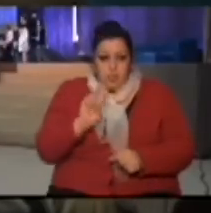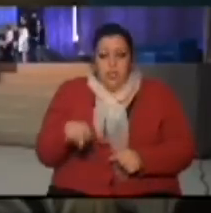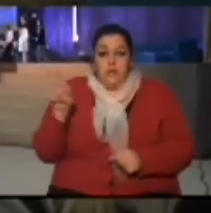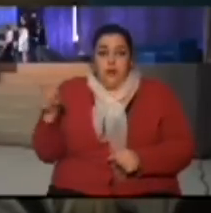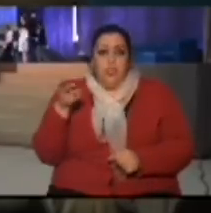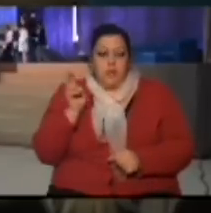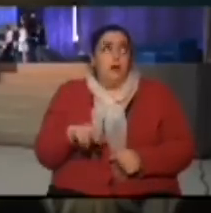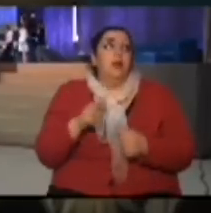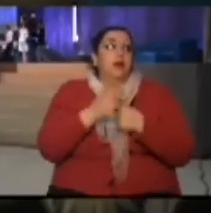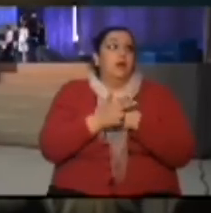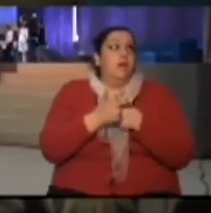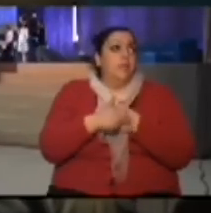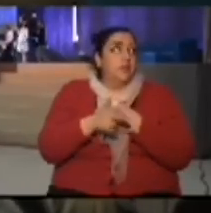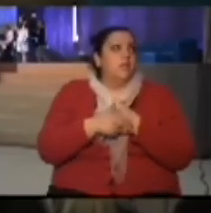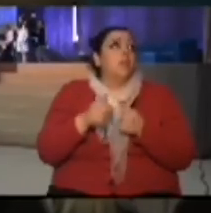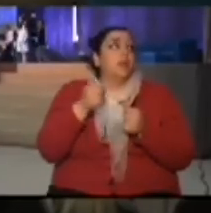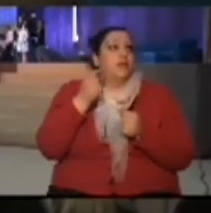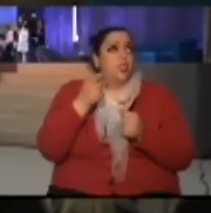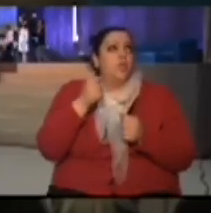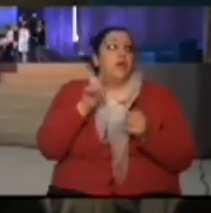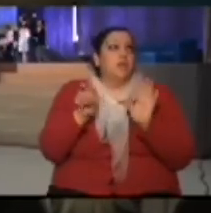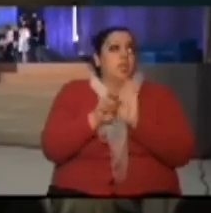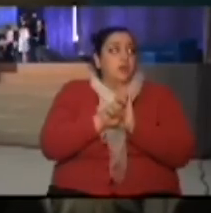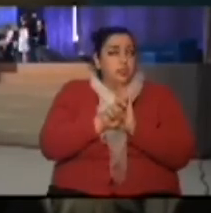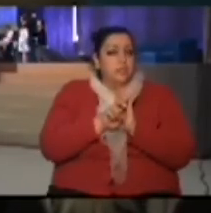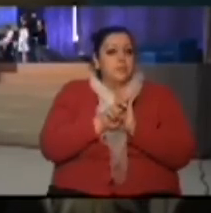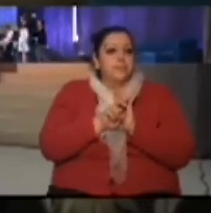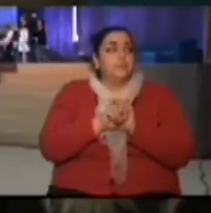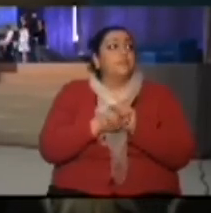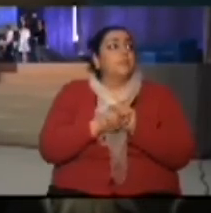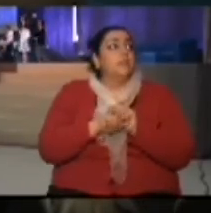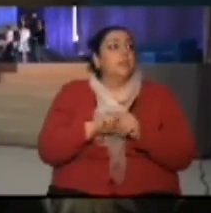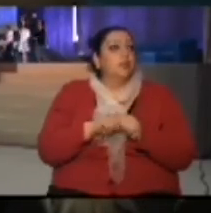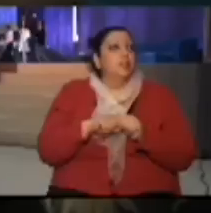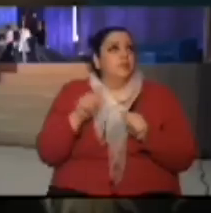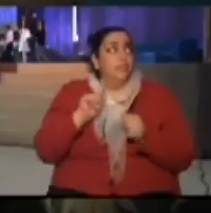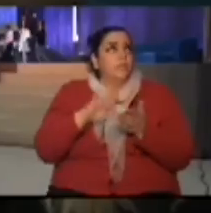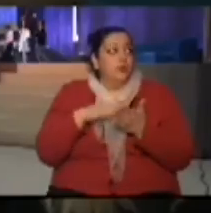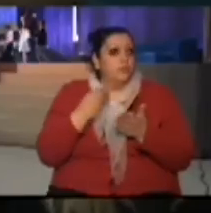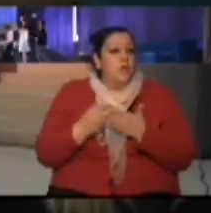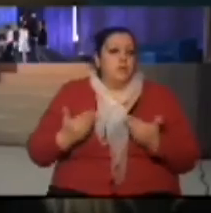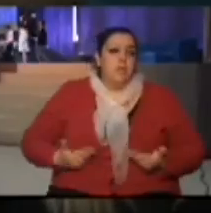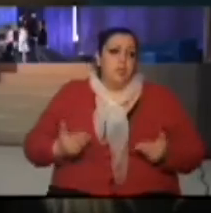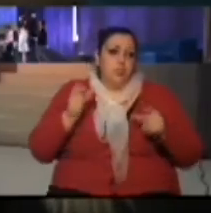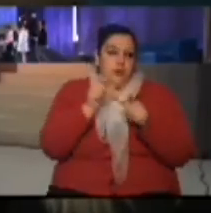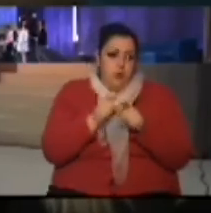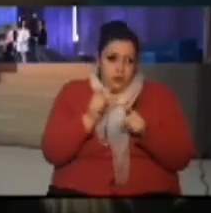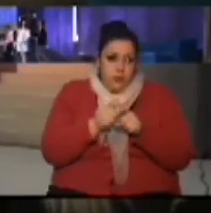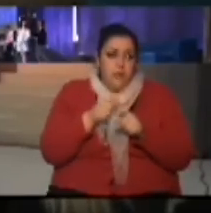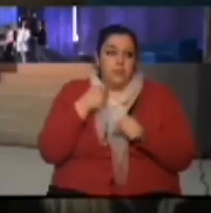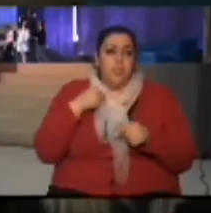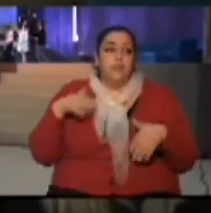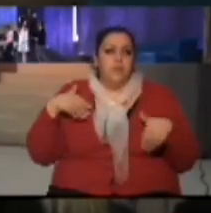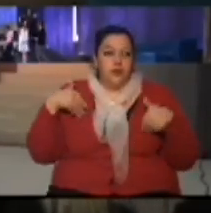վետարանական քրիստոնեական եկեղեցի, որ անվանվում այստեղ երկրի վրա կյանքի խոսք, մենք ողջունում ենք